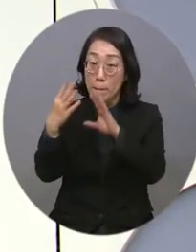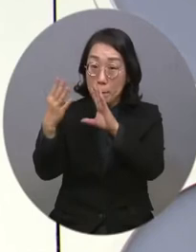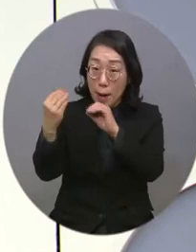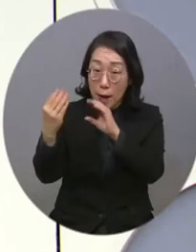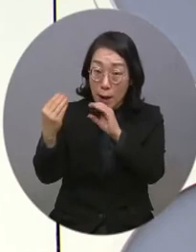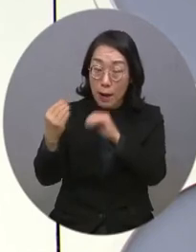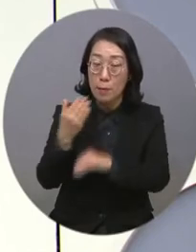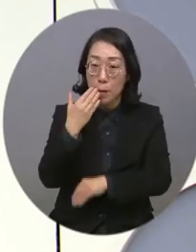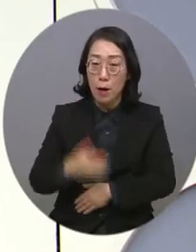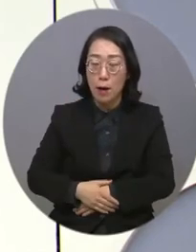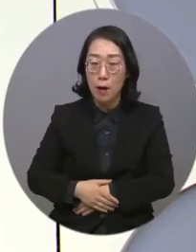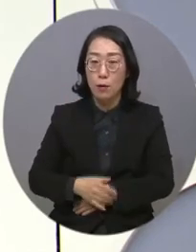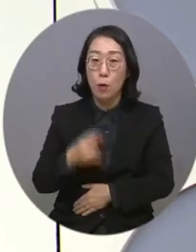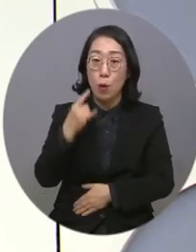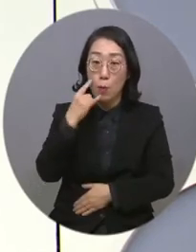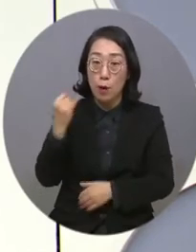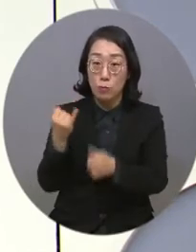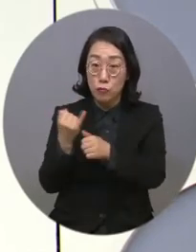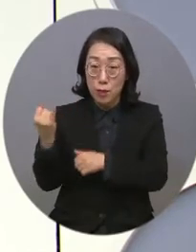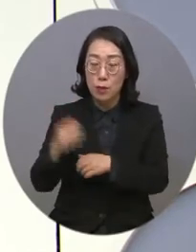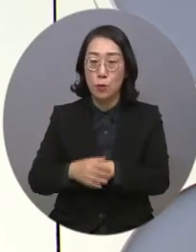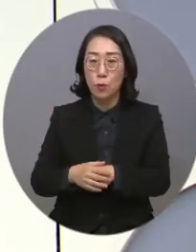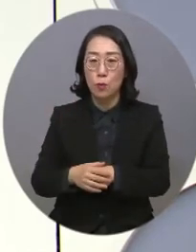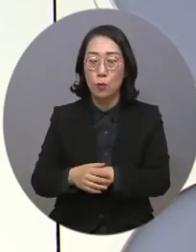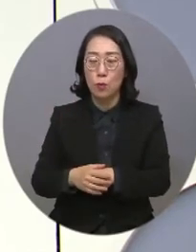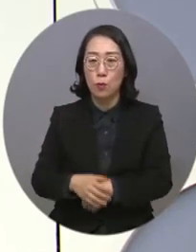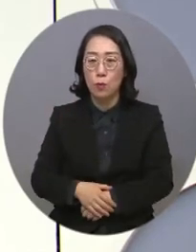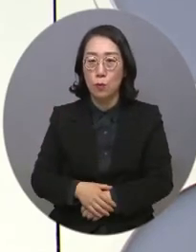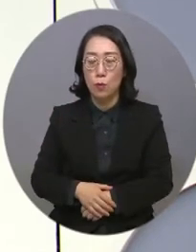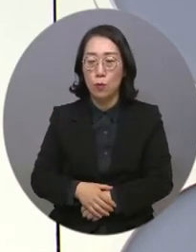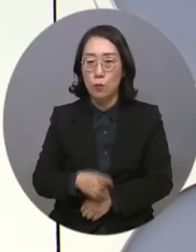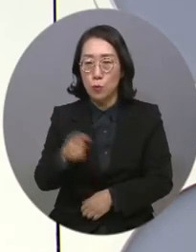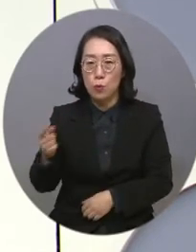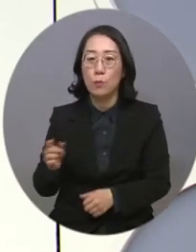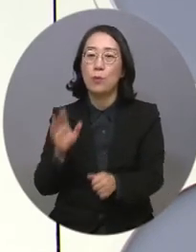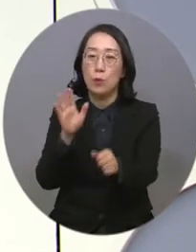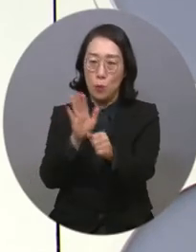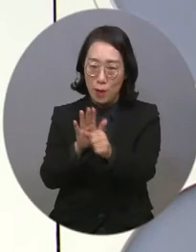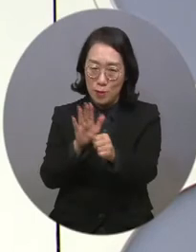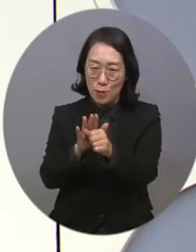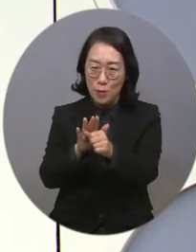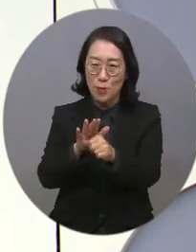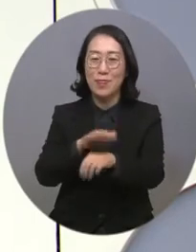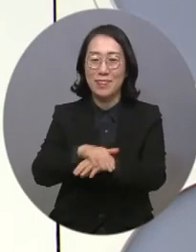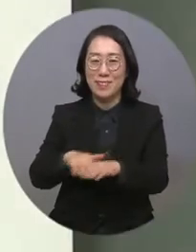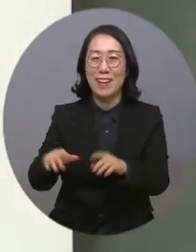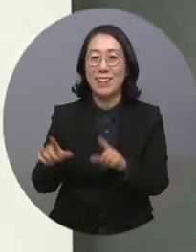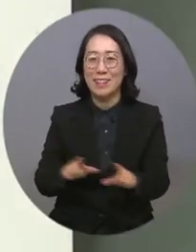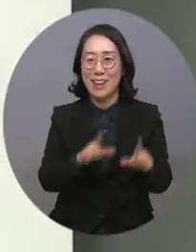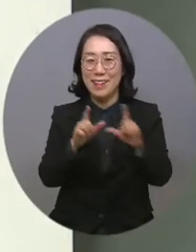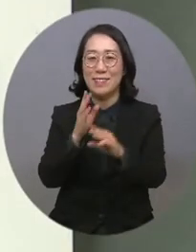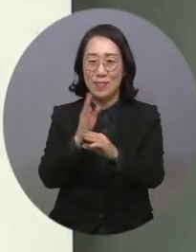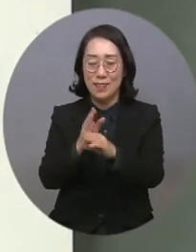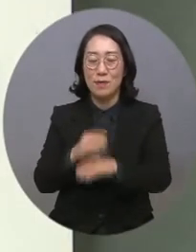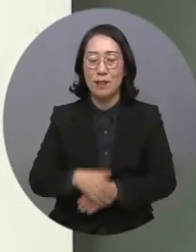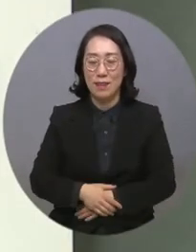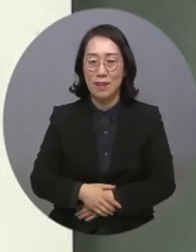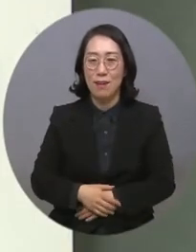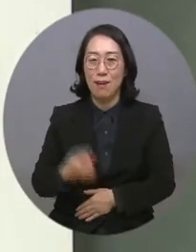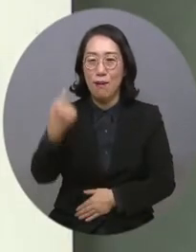어머니하고 지댁하고 우리 며느리하고 셋이서 도와주고 잘 살고 있습니다. 아, 그러세요.